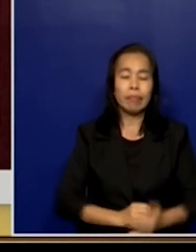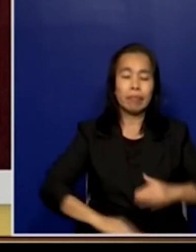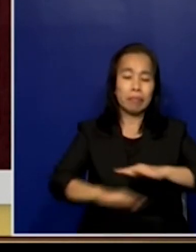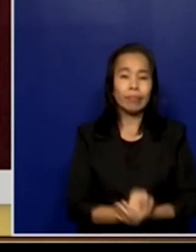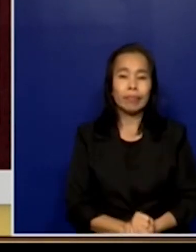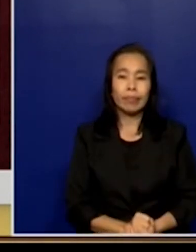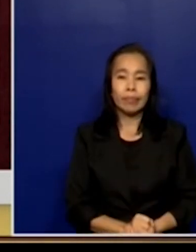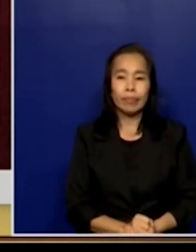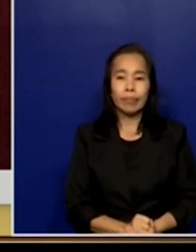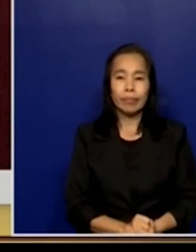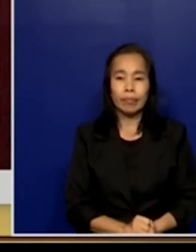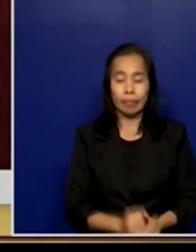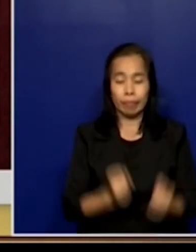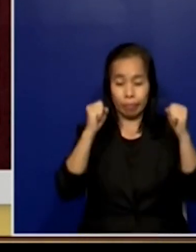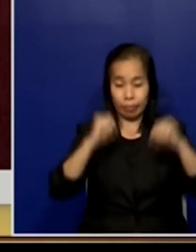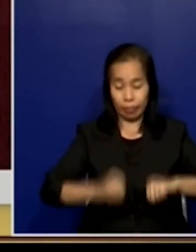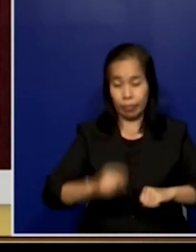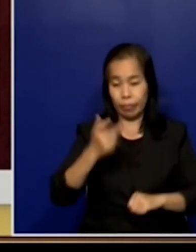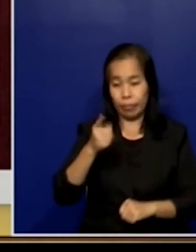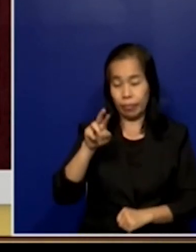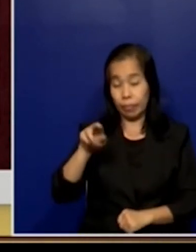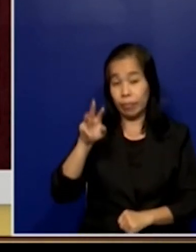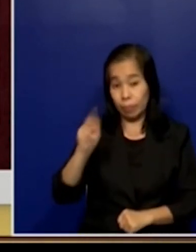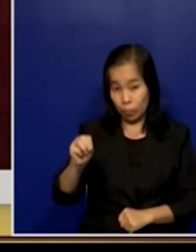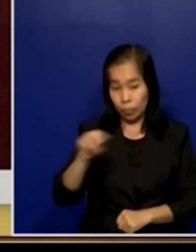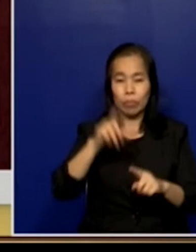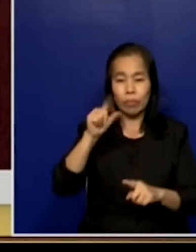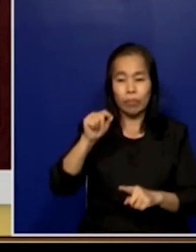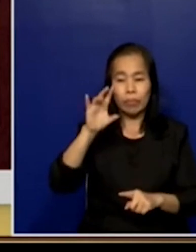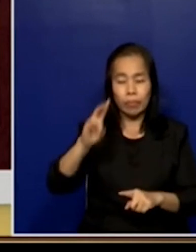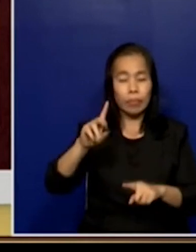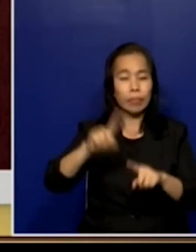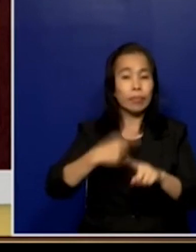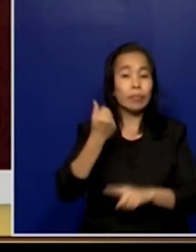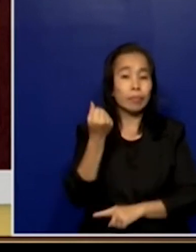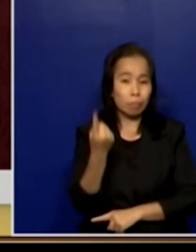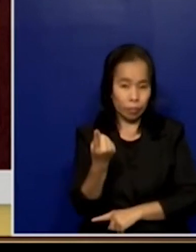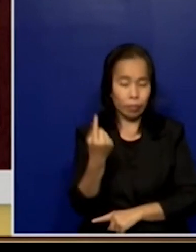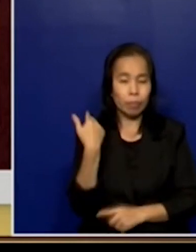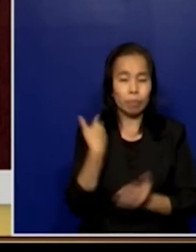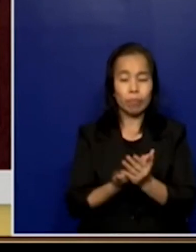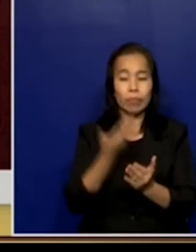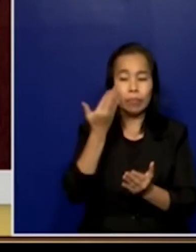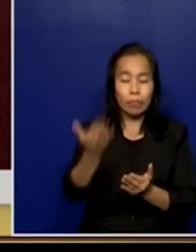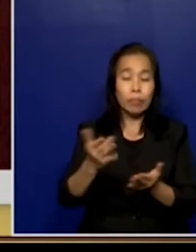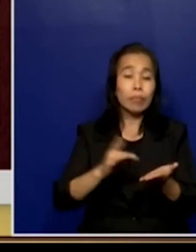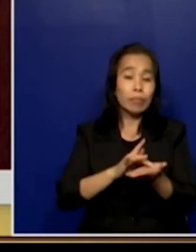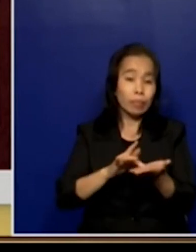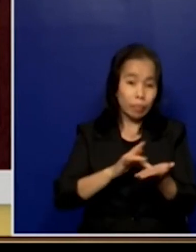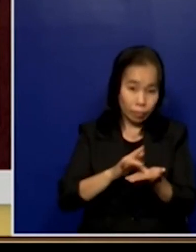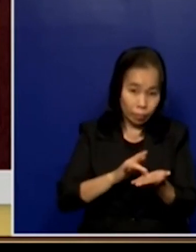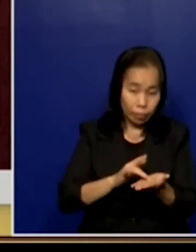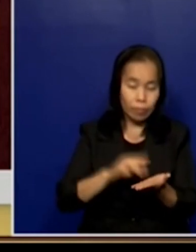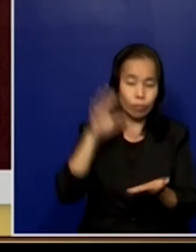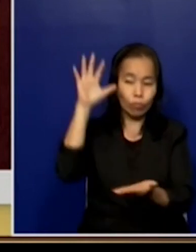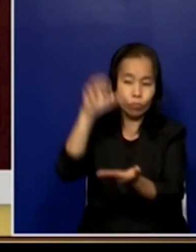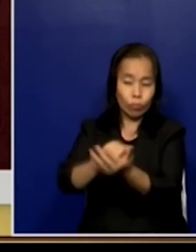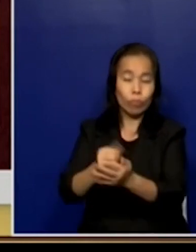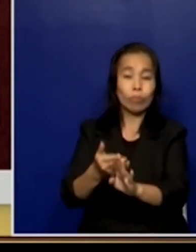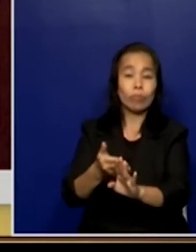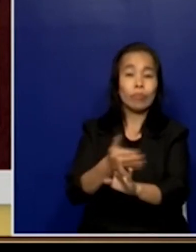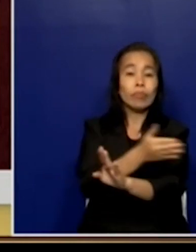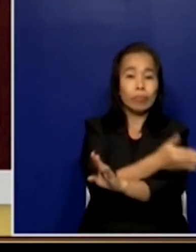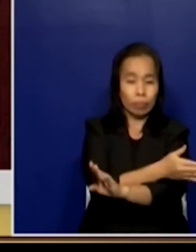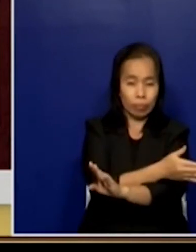ชัดครัว่ามะติค.ร.ม.ในวันที่ 17 พฤศจิกายนที่ให้มีการจดซ้อวัคซีนด้วยการจองร่วงหนาจาก